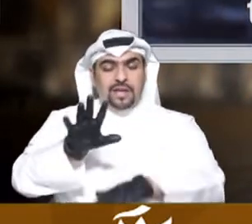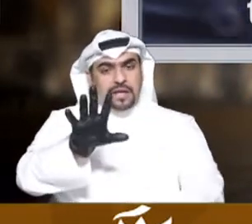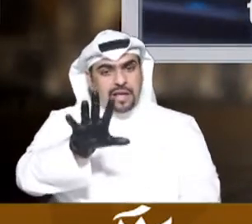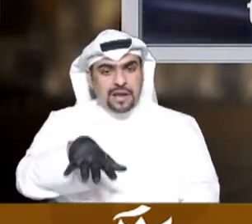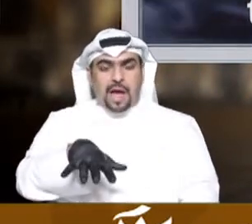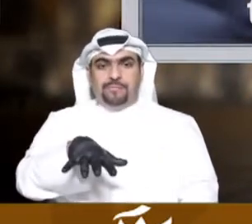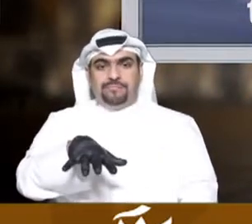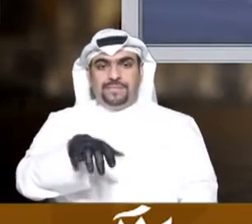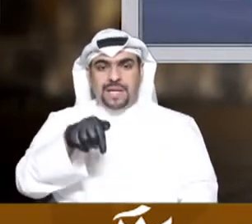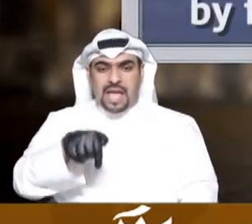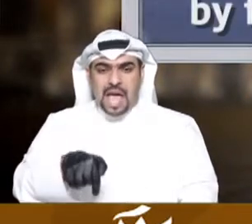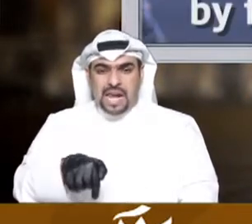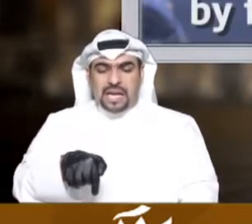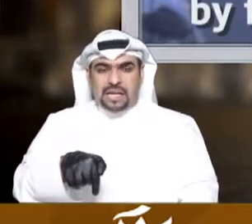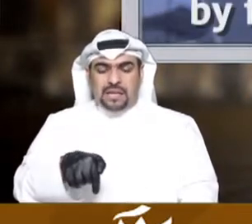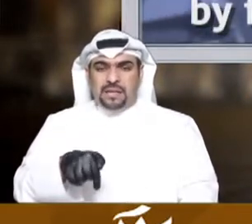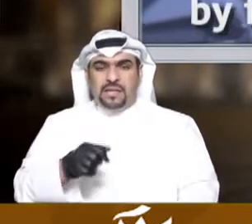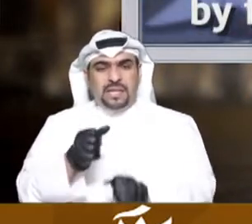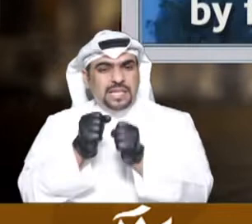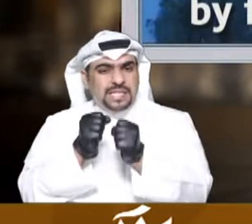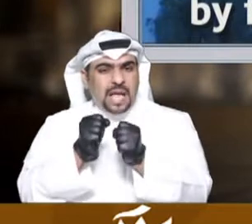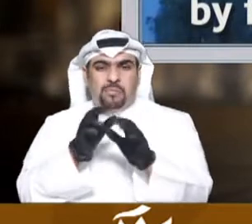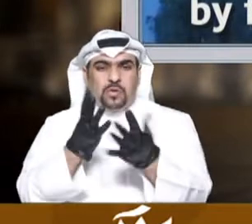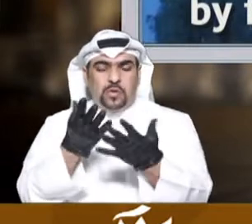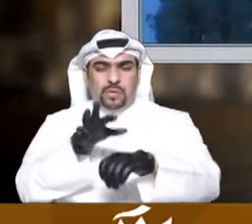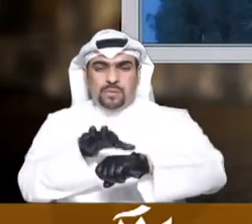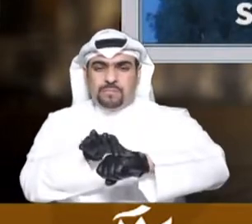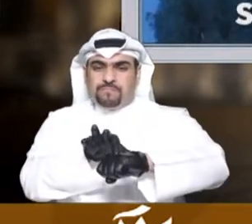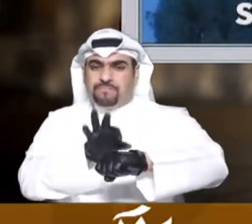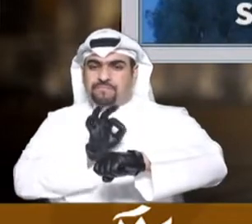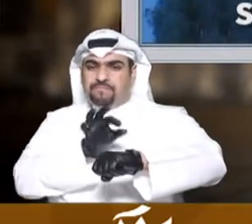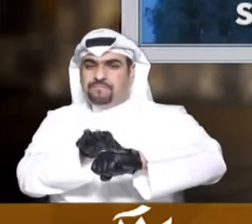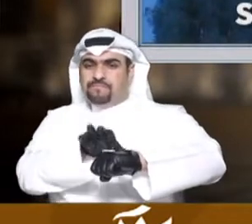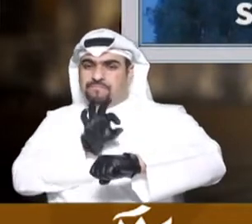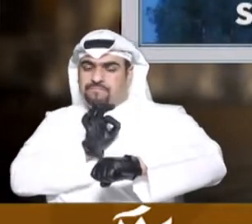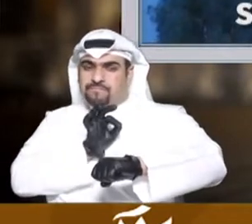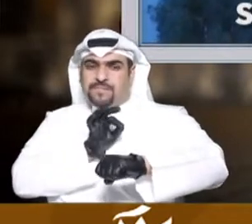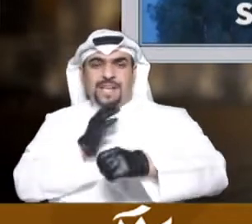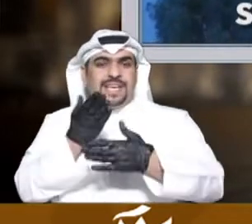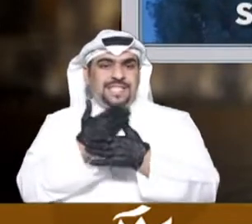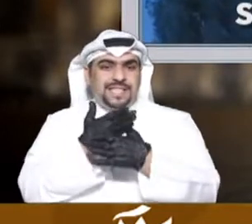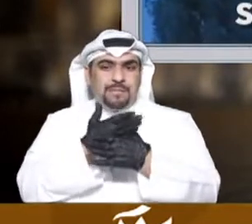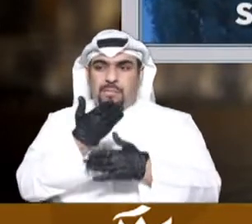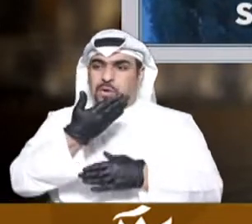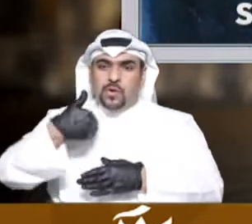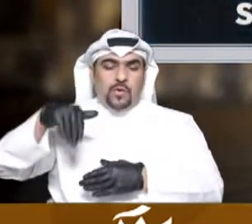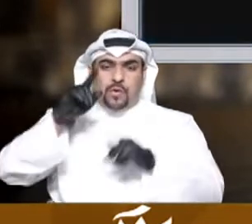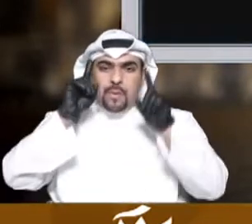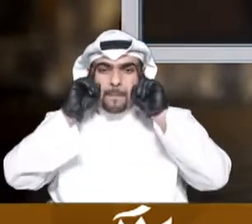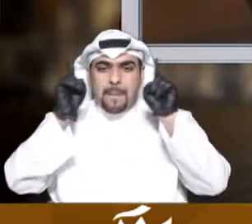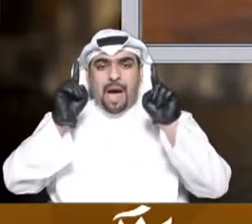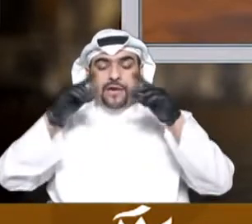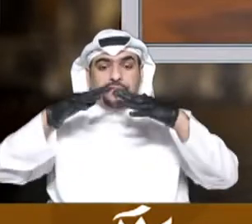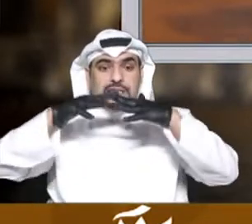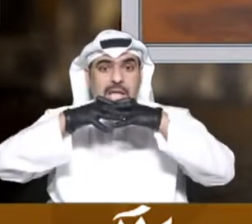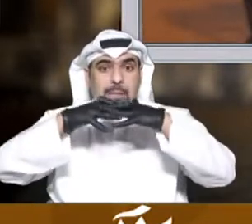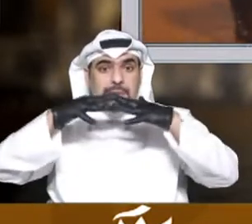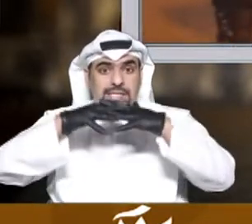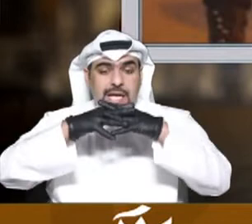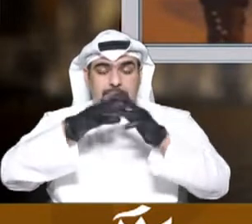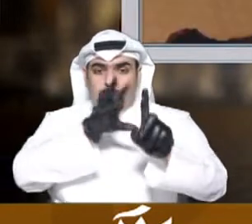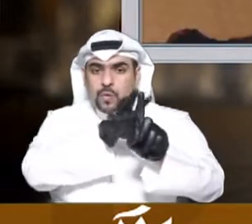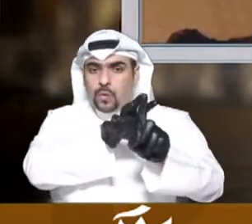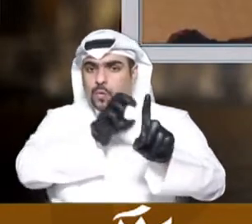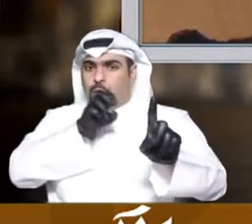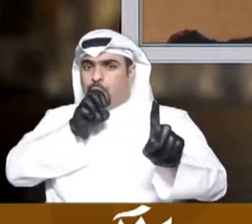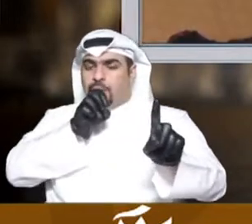للاسف الشديد الاختلاط ومن الجاليات يعني قاعد نحاول احنا حتى يعني قاعد نوصلهم عدم الاختلاط، عدم تجمع. يمكن حتى